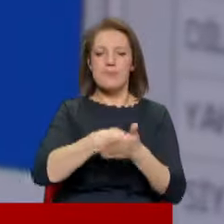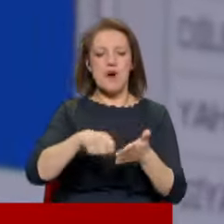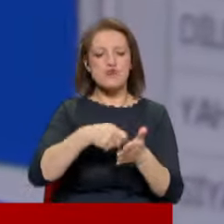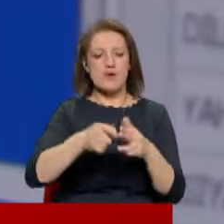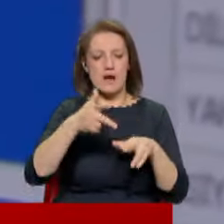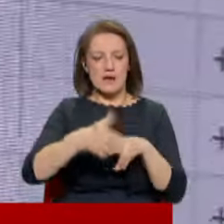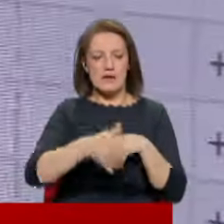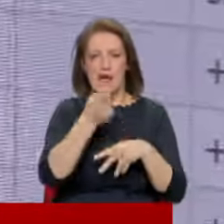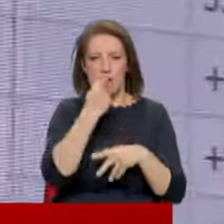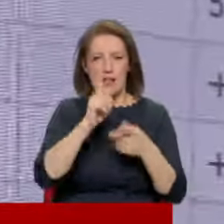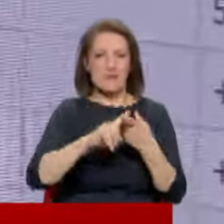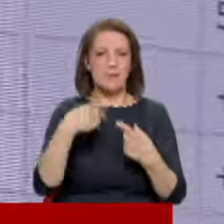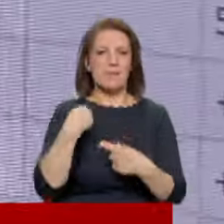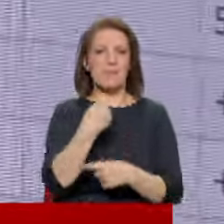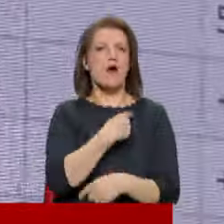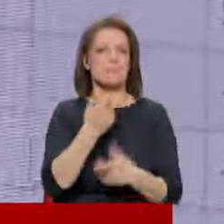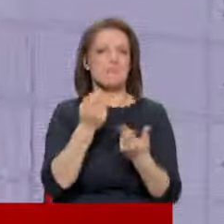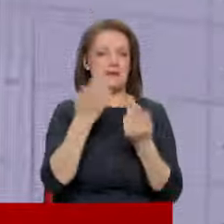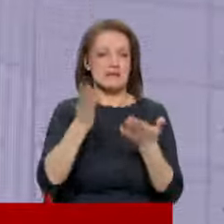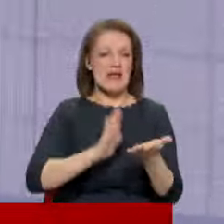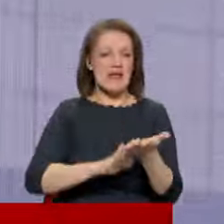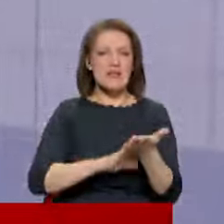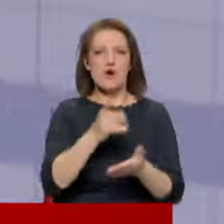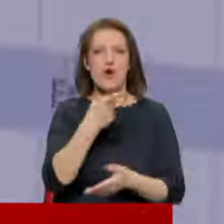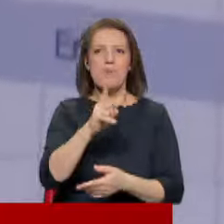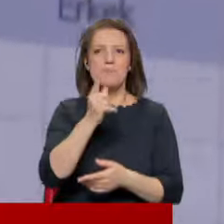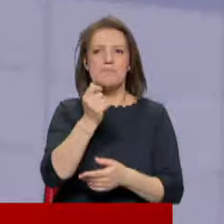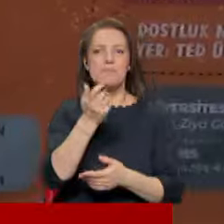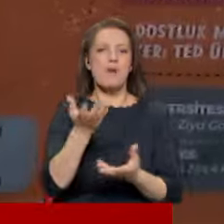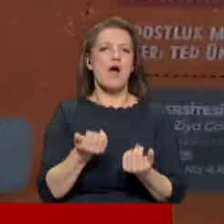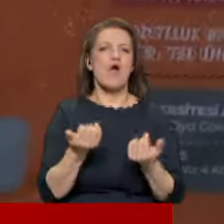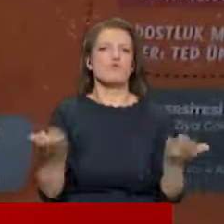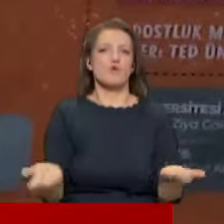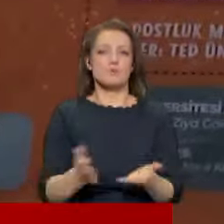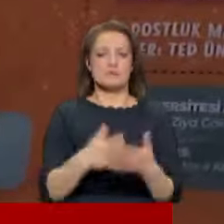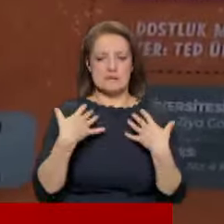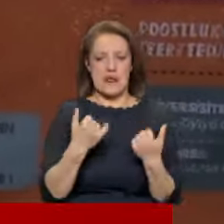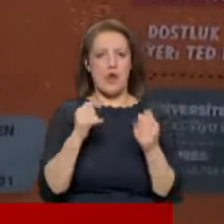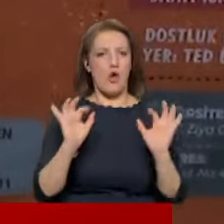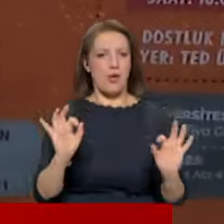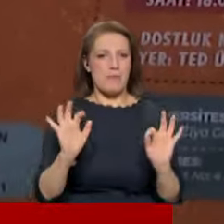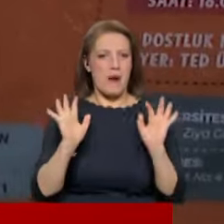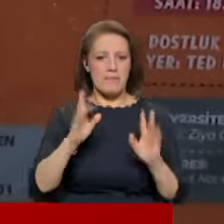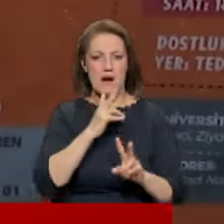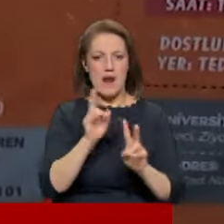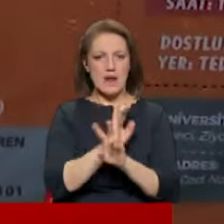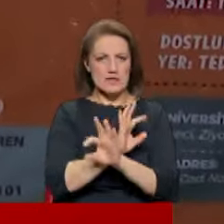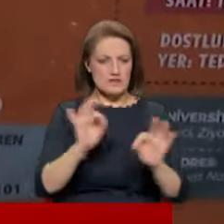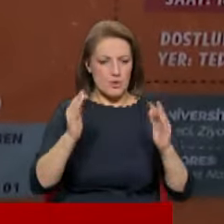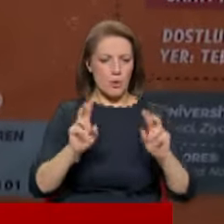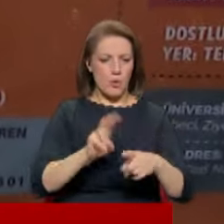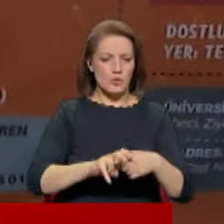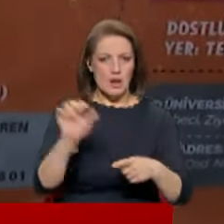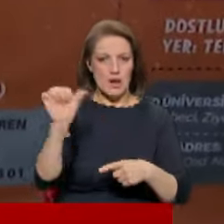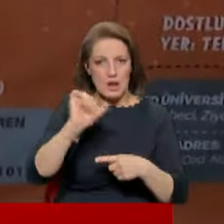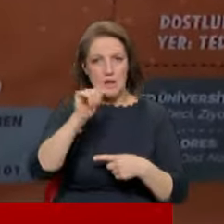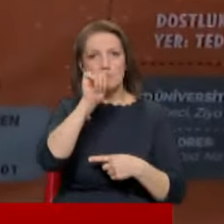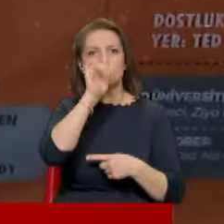kesilen ilaç ve muayene parasıyla eline 10 bin lira bile geçmiyor. Sağlık önemli ama elektriksiz oturamazsın,